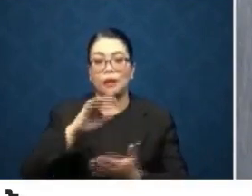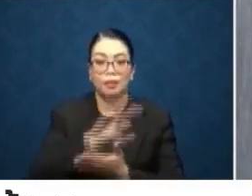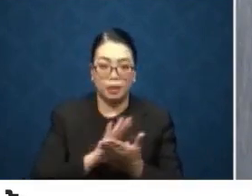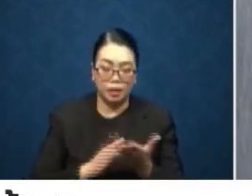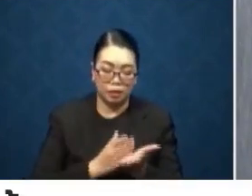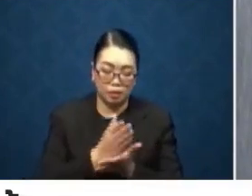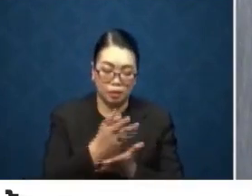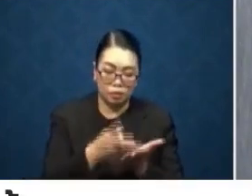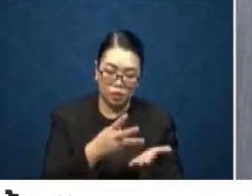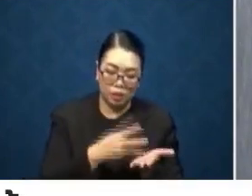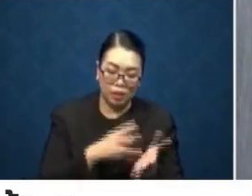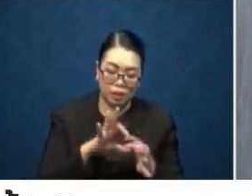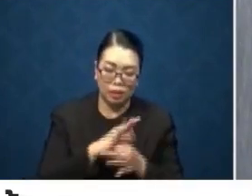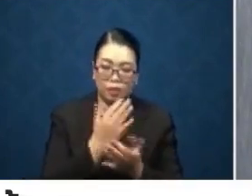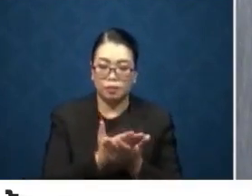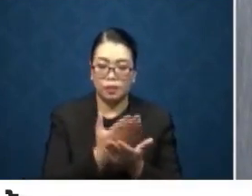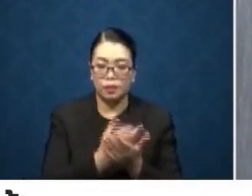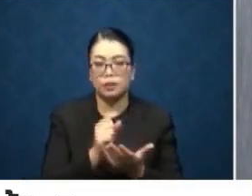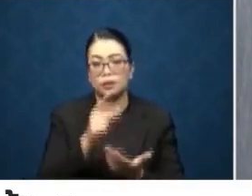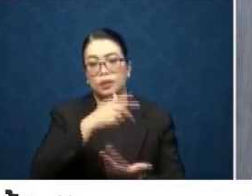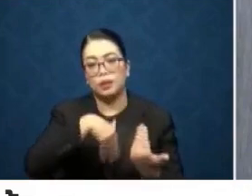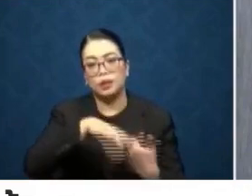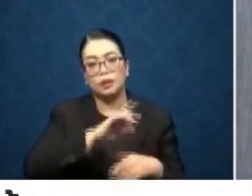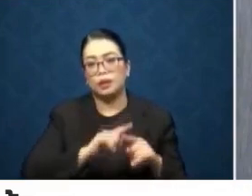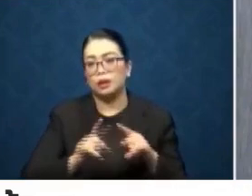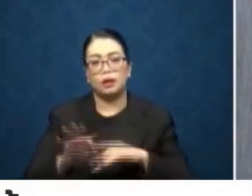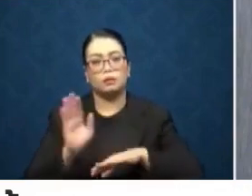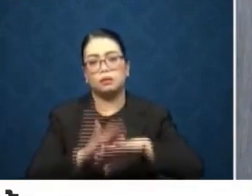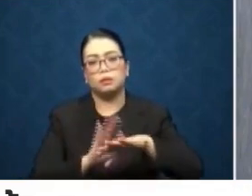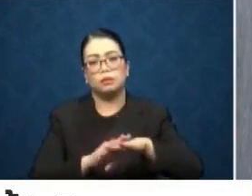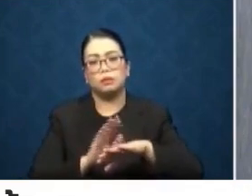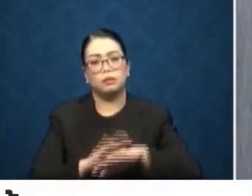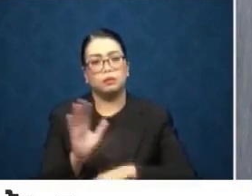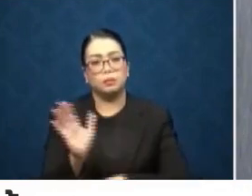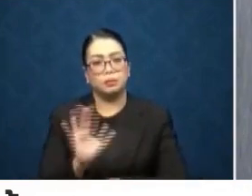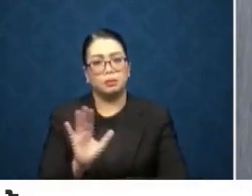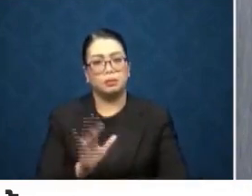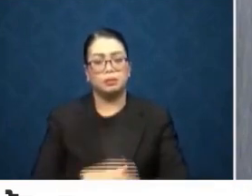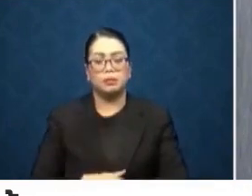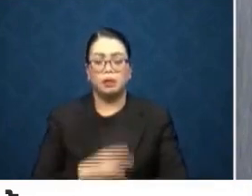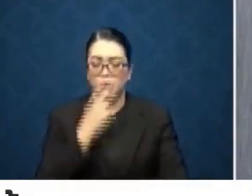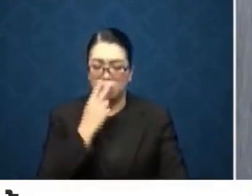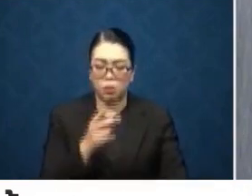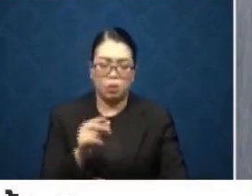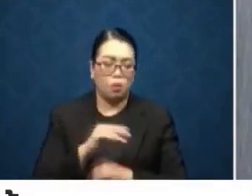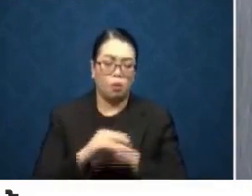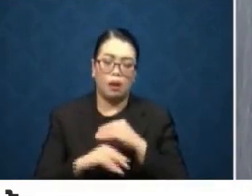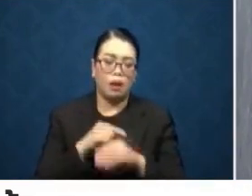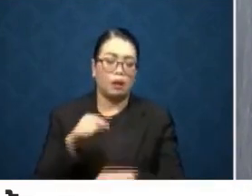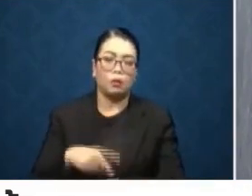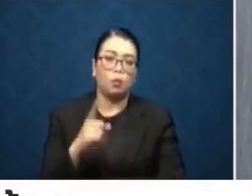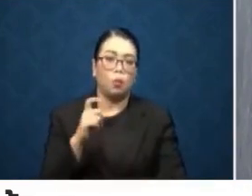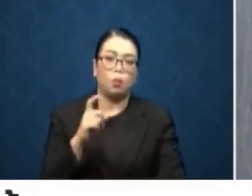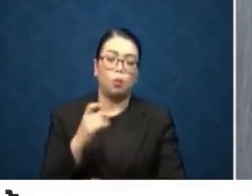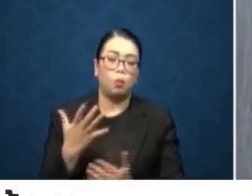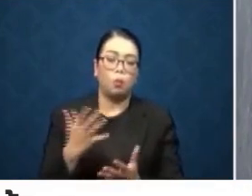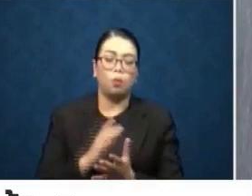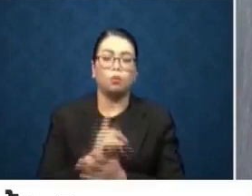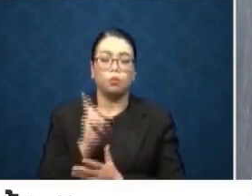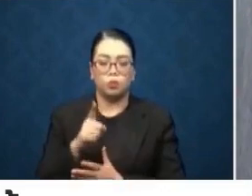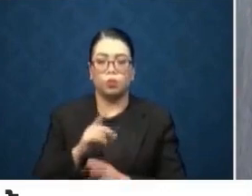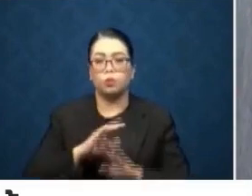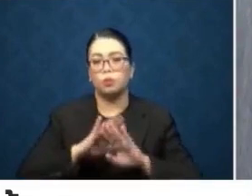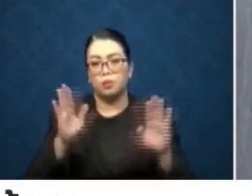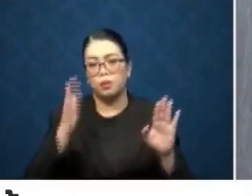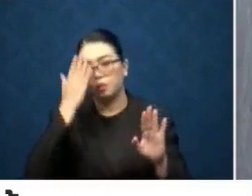แจกเงินหมื่นแบบเหวี่ยงแหทุกกลุ่มเพราะเป็นนโยบายที่ไม่สร้างความเป็นธรรมจะทำให้เกิดภาวะ